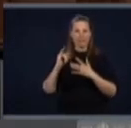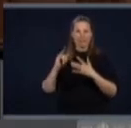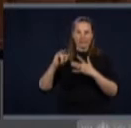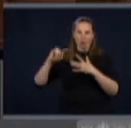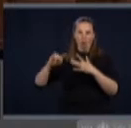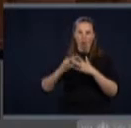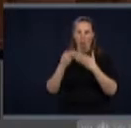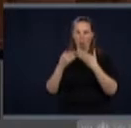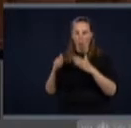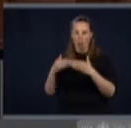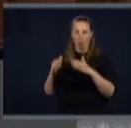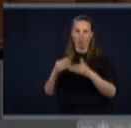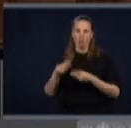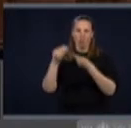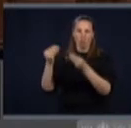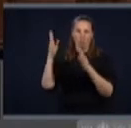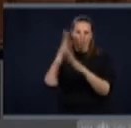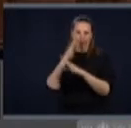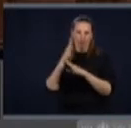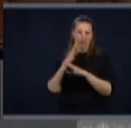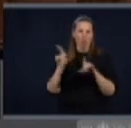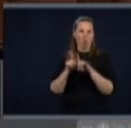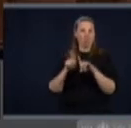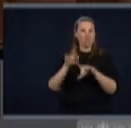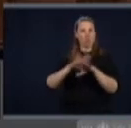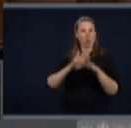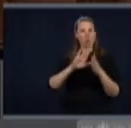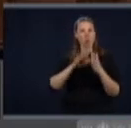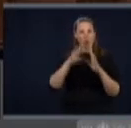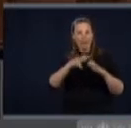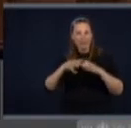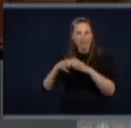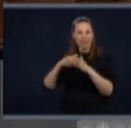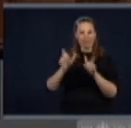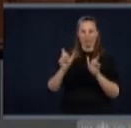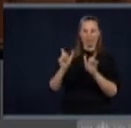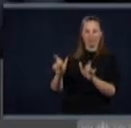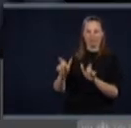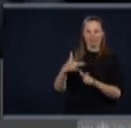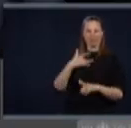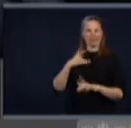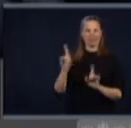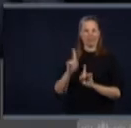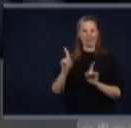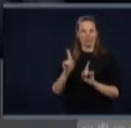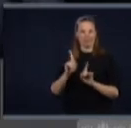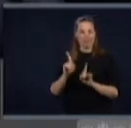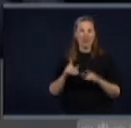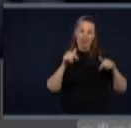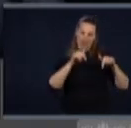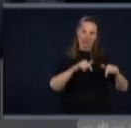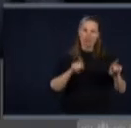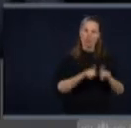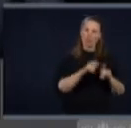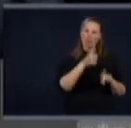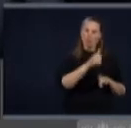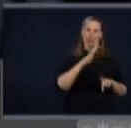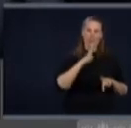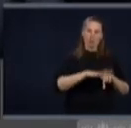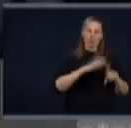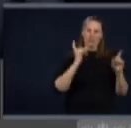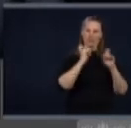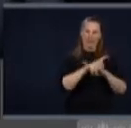déconfinement. Concernant l'immunité collective, je sais que vous-même, vous avez des réserves. Il dit que c'est prématuré de conjecturer. Il n'y a aucune preuve probante que le